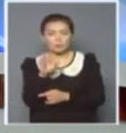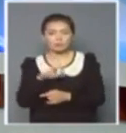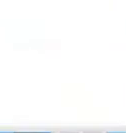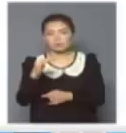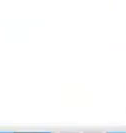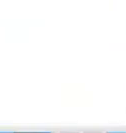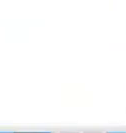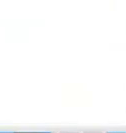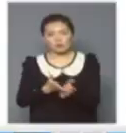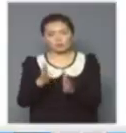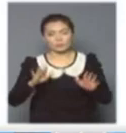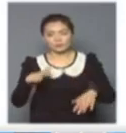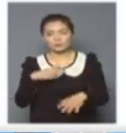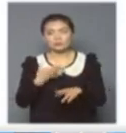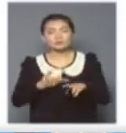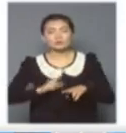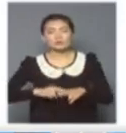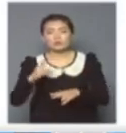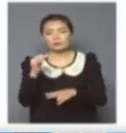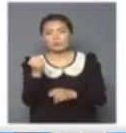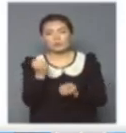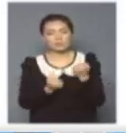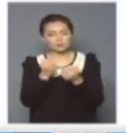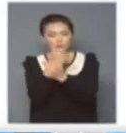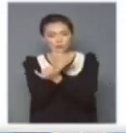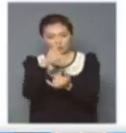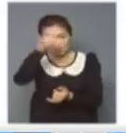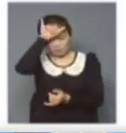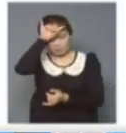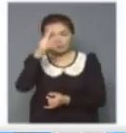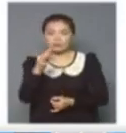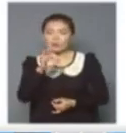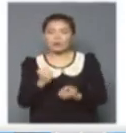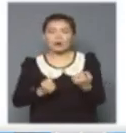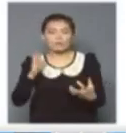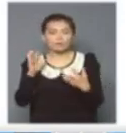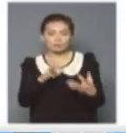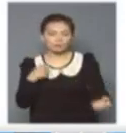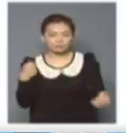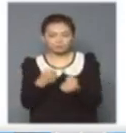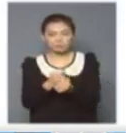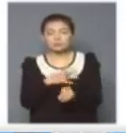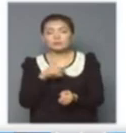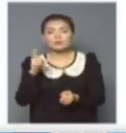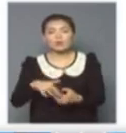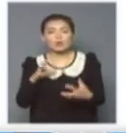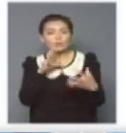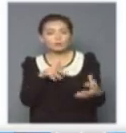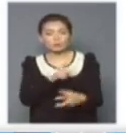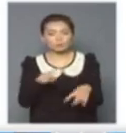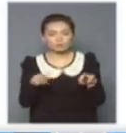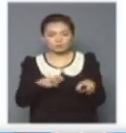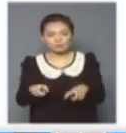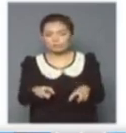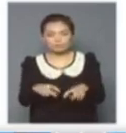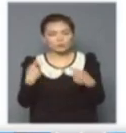Сор тас жолында болған. Белгілі болғандай, Toyota Gazelle жүк көлігі және Deo автобусы соқтығысқан. Анықталғандай, автобус жолаушылар